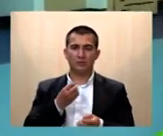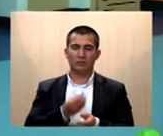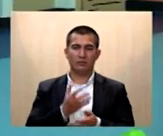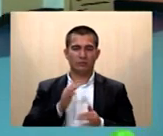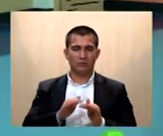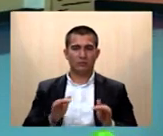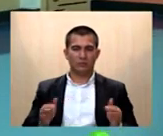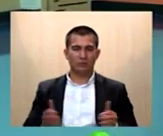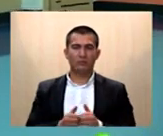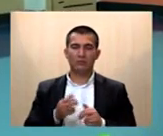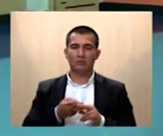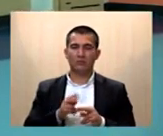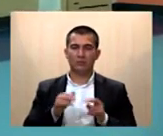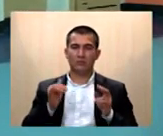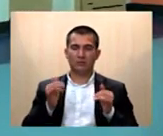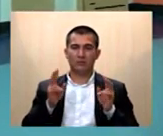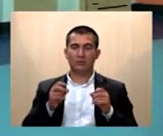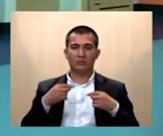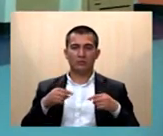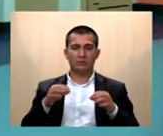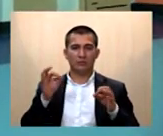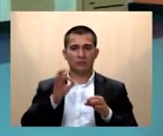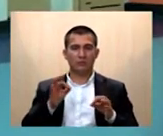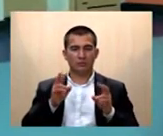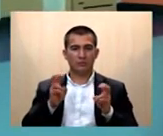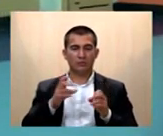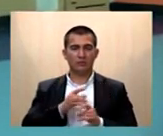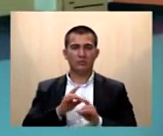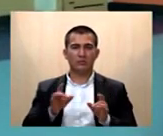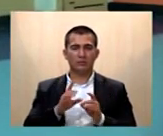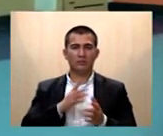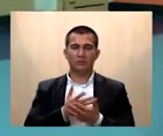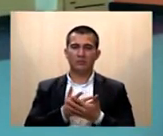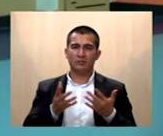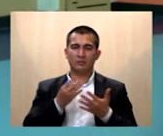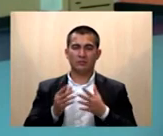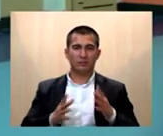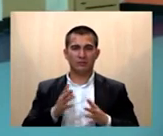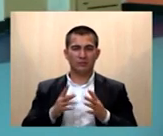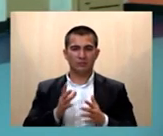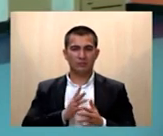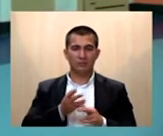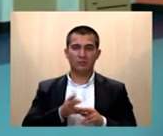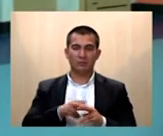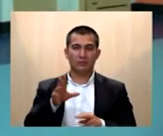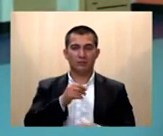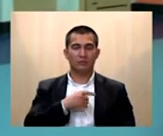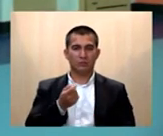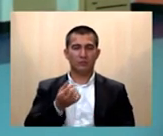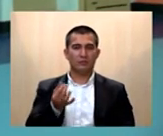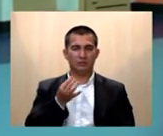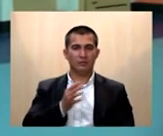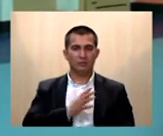o'quvchilar, bugungi futbol haqida bergan ma'lumotlarimiz, mashqlarimiz sizga mazmunli va maroqli bo'ldi degan